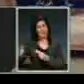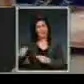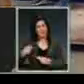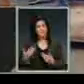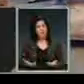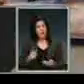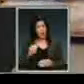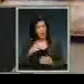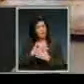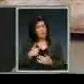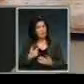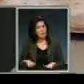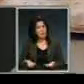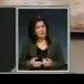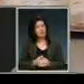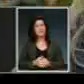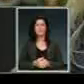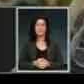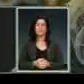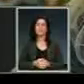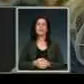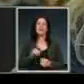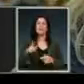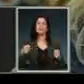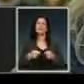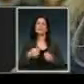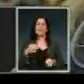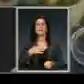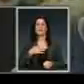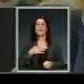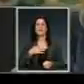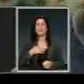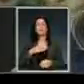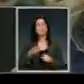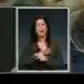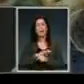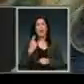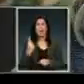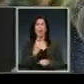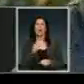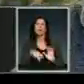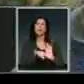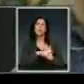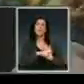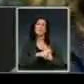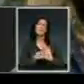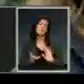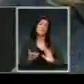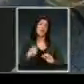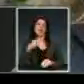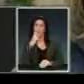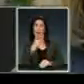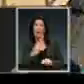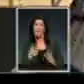זהו. יש לי פרטנר לכל דבר, אז כל אחד בא עם מינוס. אז אני יודעת מה המינוס שלו, מראש, יש לו הרבה